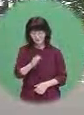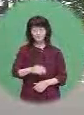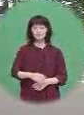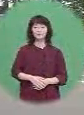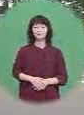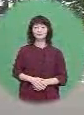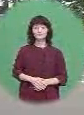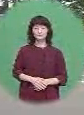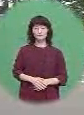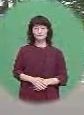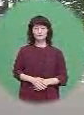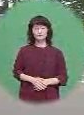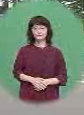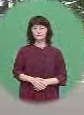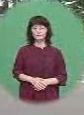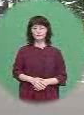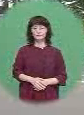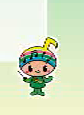ください